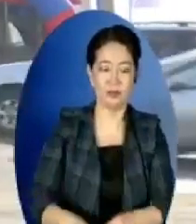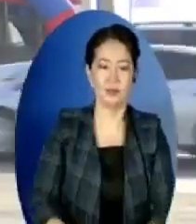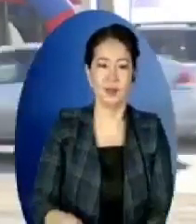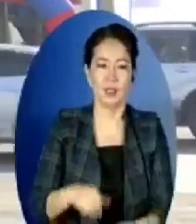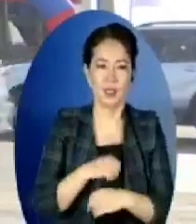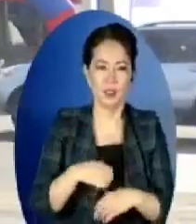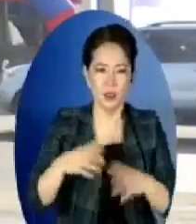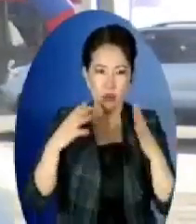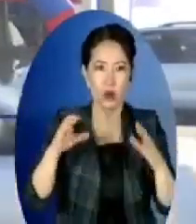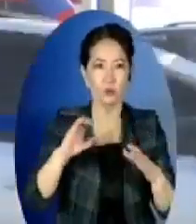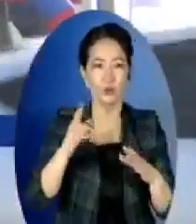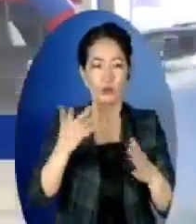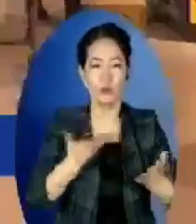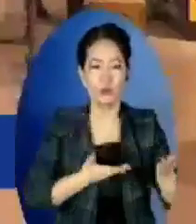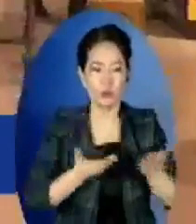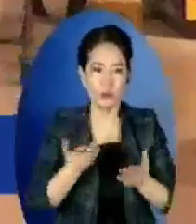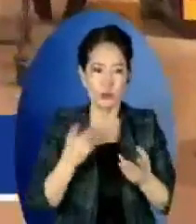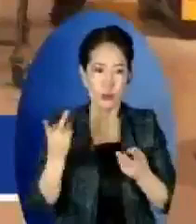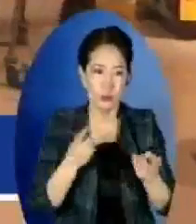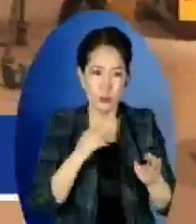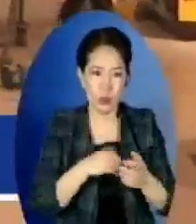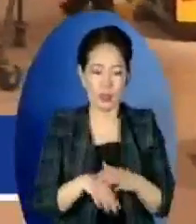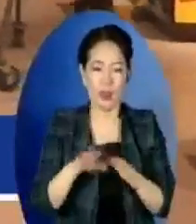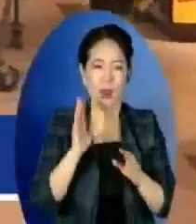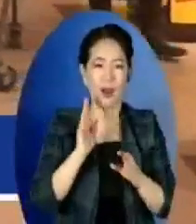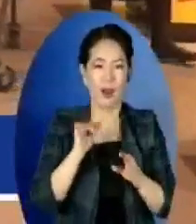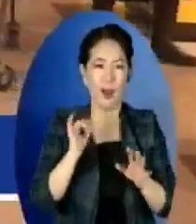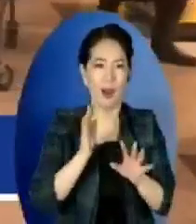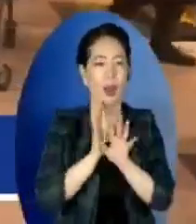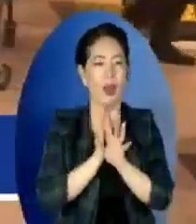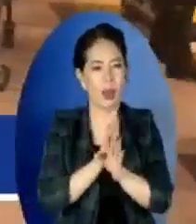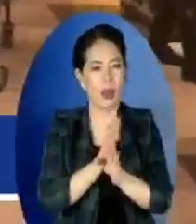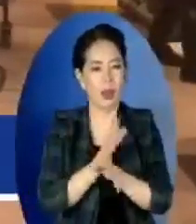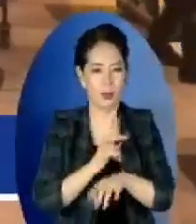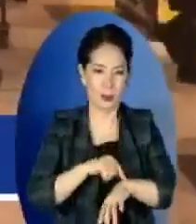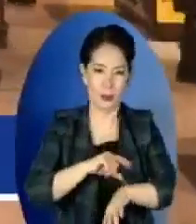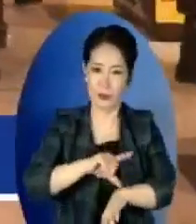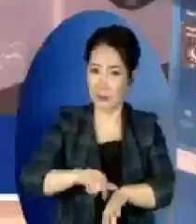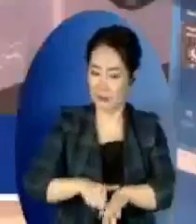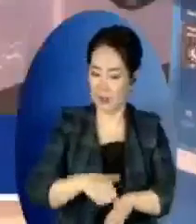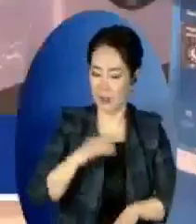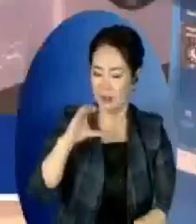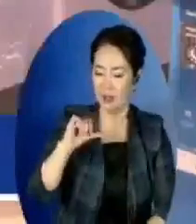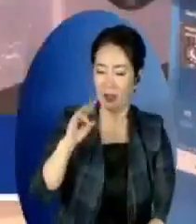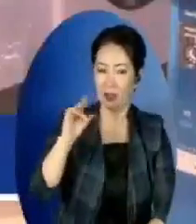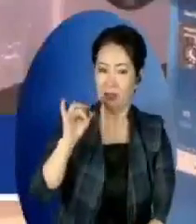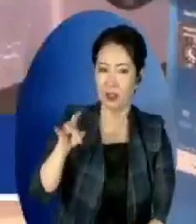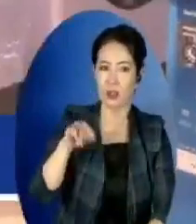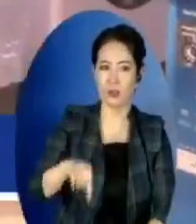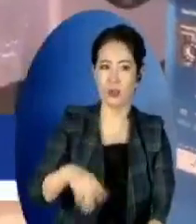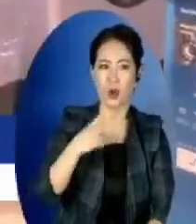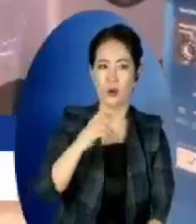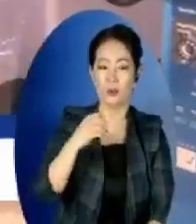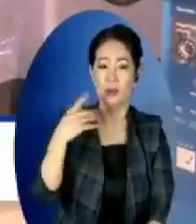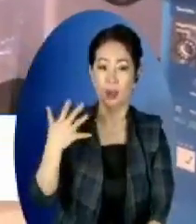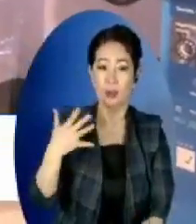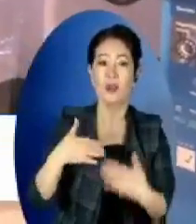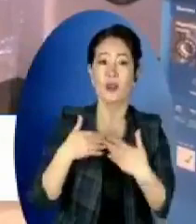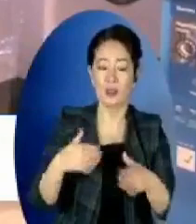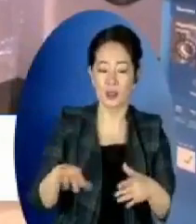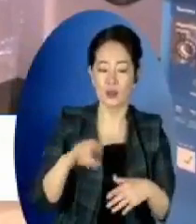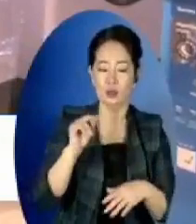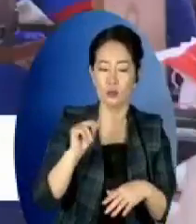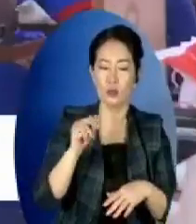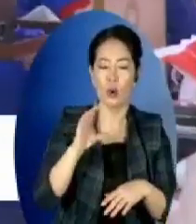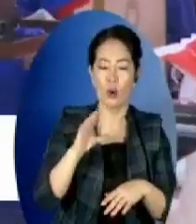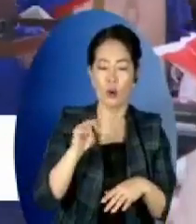Иргэд томоохон сүлжээ дэлгүүрээр үйлчлүүлэхдээ каасан дээр очирлож цаг их алддаг. Тэгвэл сансар сүлжээ дэлгүүр 2005 онд нэгдэж байсан чулуу овоонд